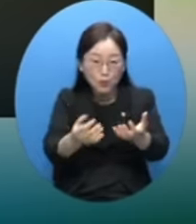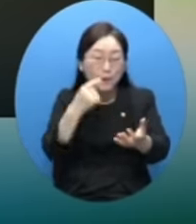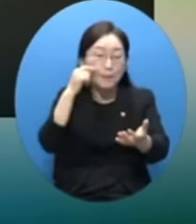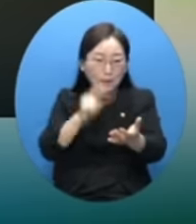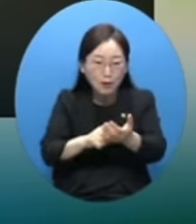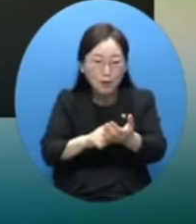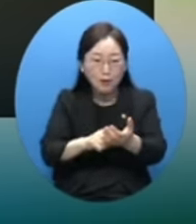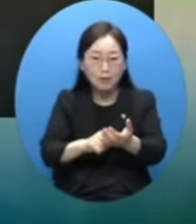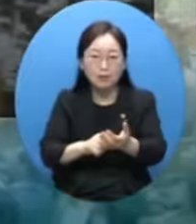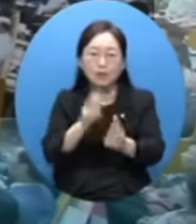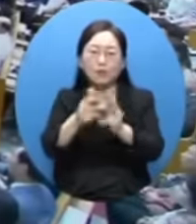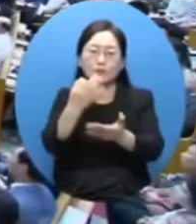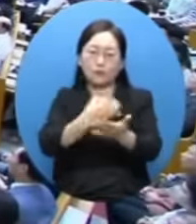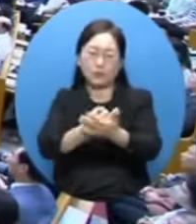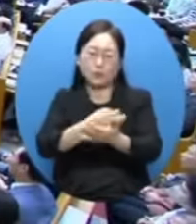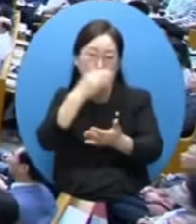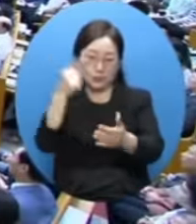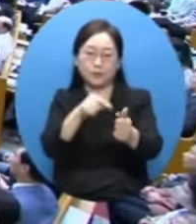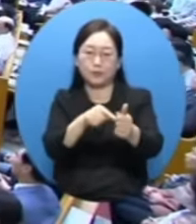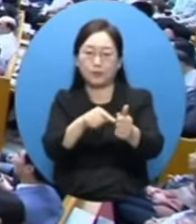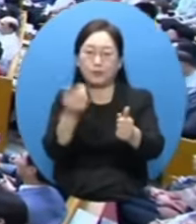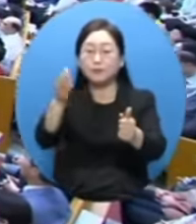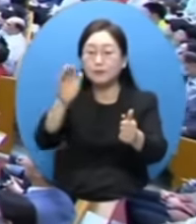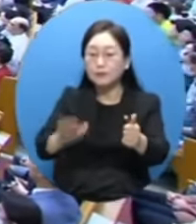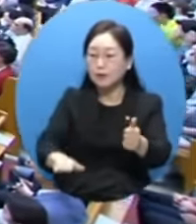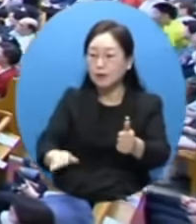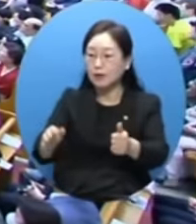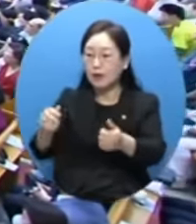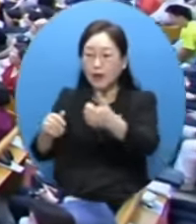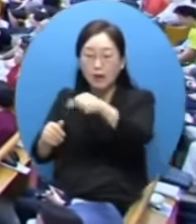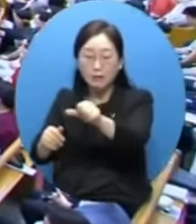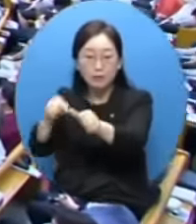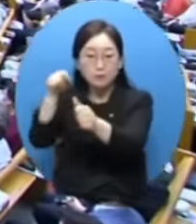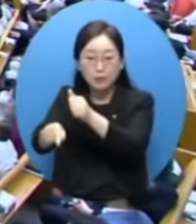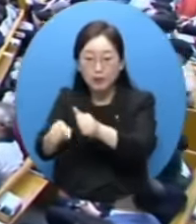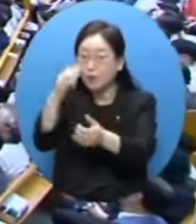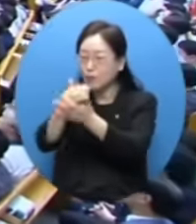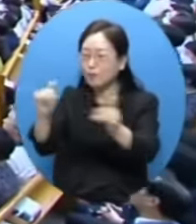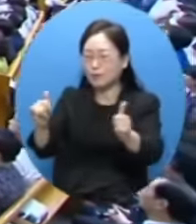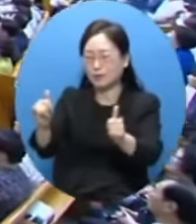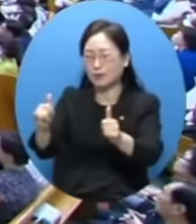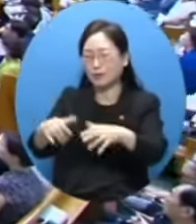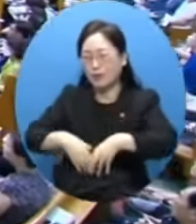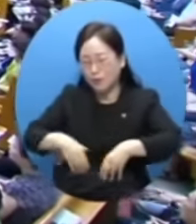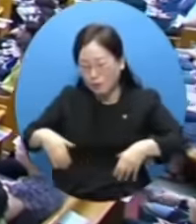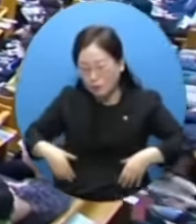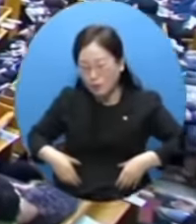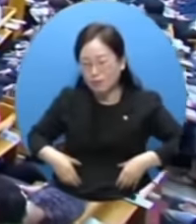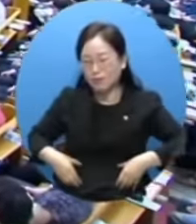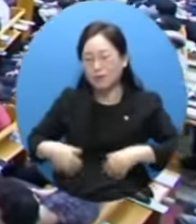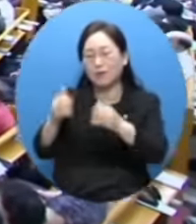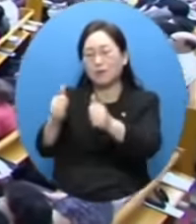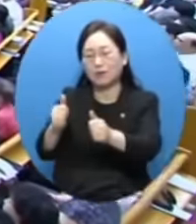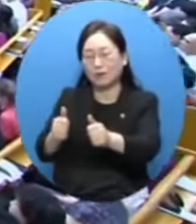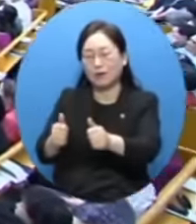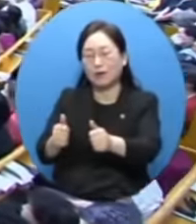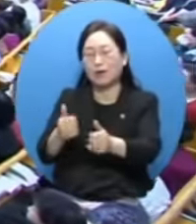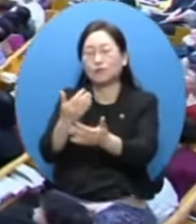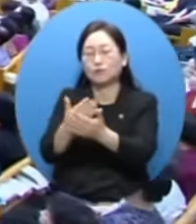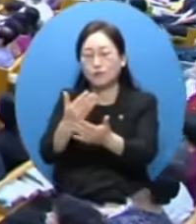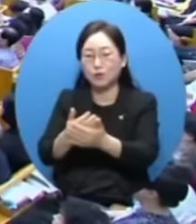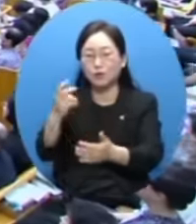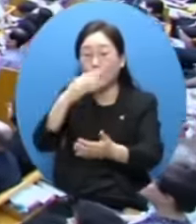기업인이었습니다. 그런데 아들을 죽인 범인들에게 최대한 관대한 판결을 내려줄 것과 그